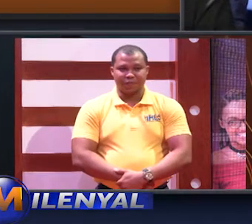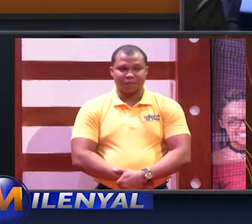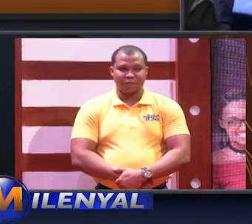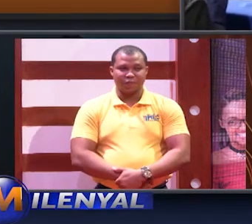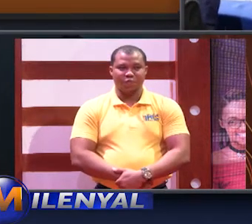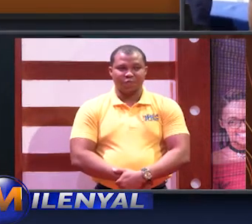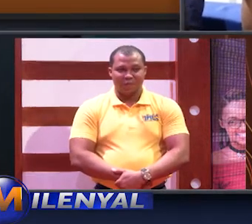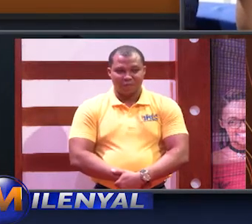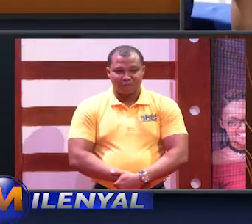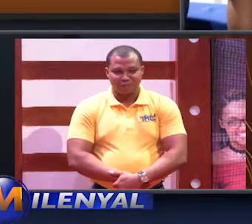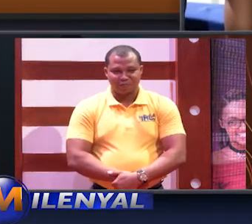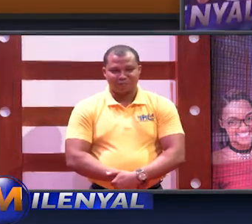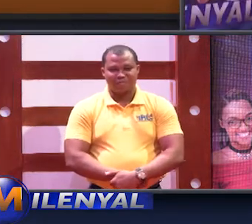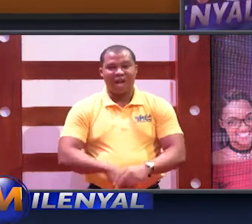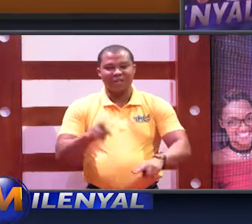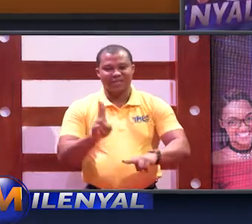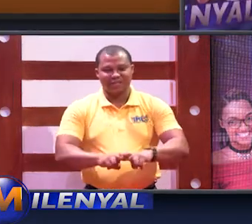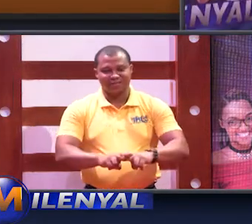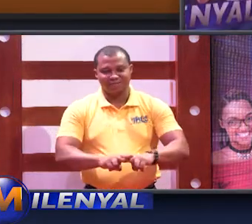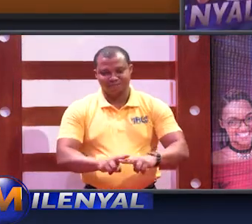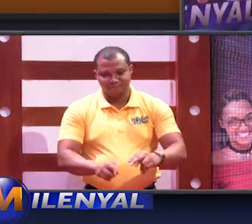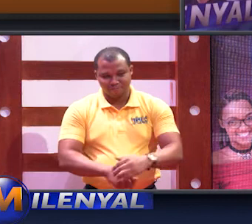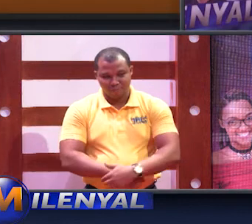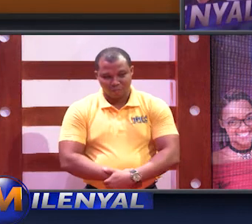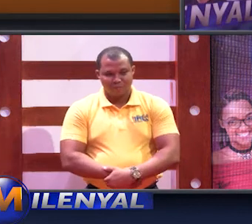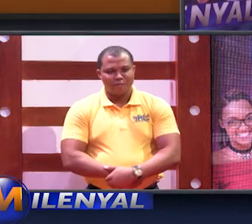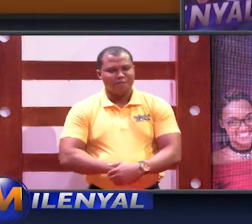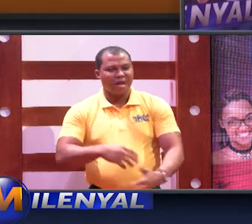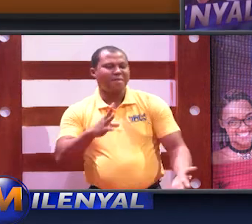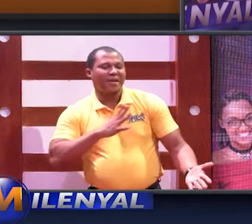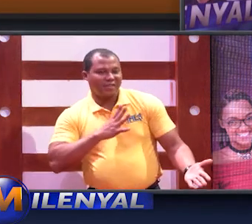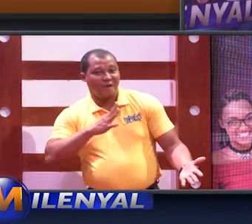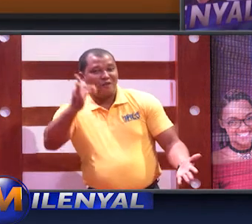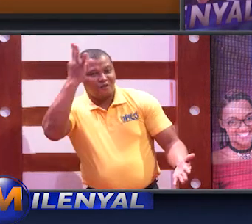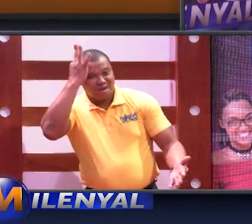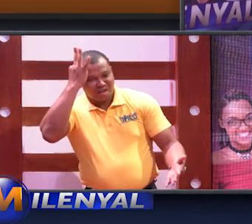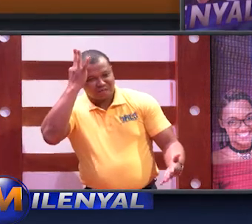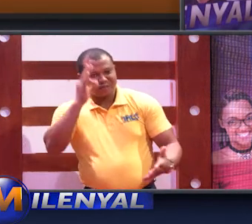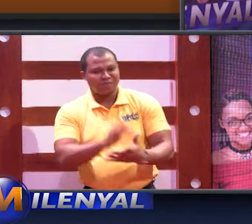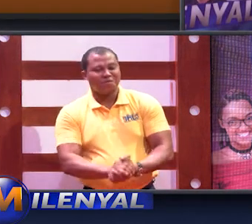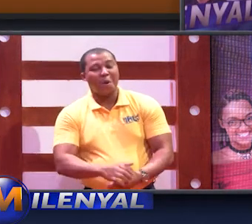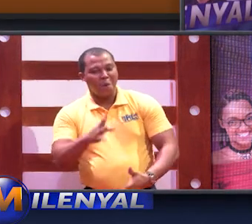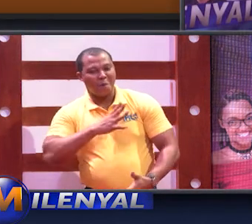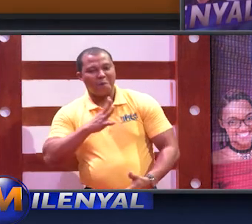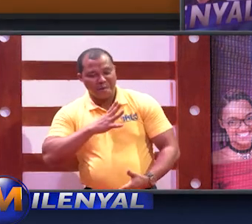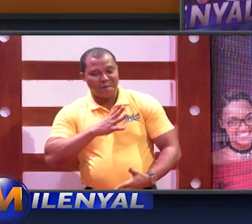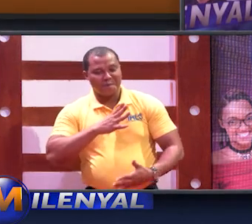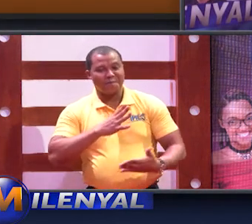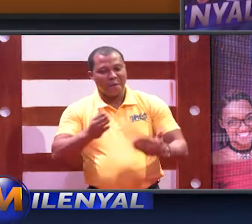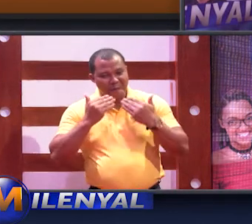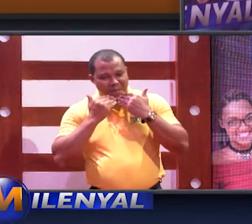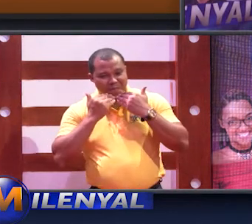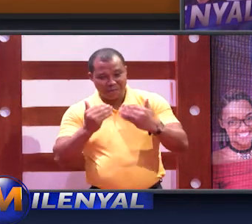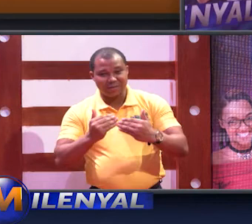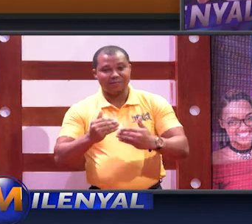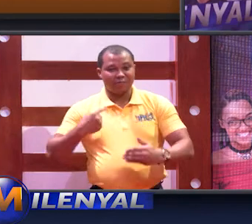En petit chita? Oui, dans okay. Petit chita. Comment est Fenel? Eh bien, nous très bien Diana